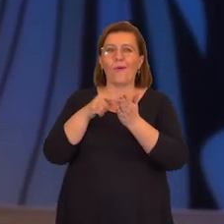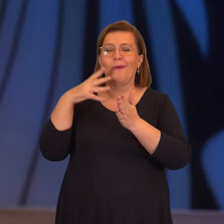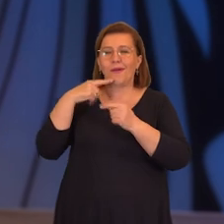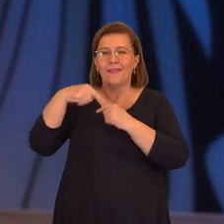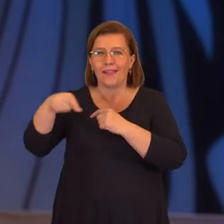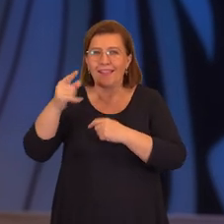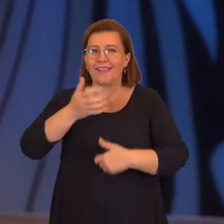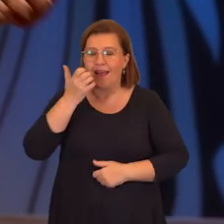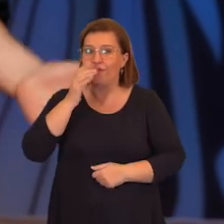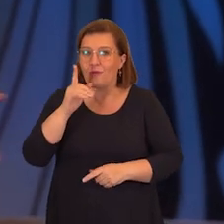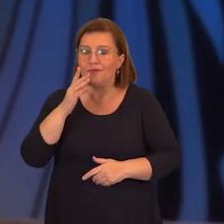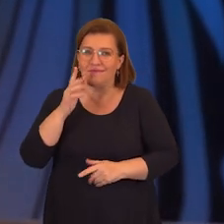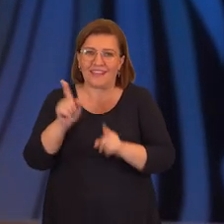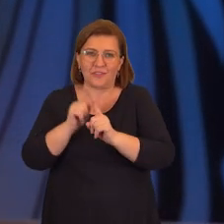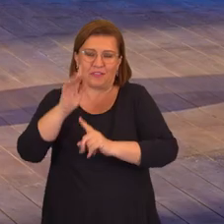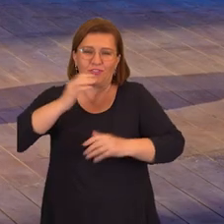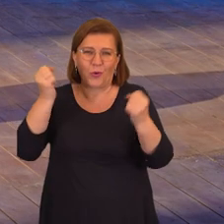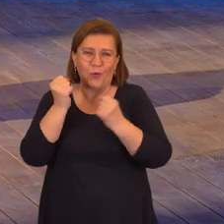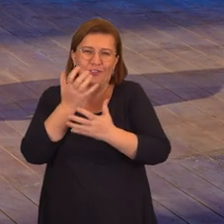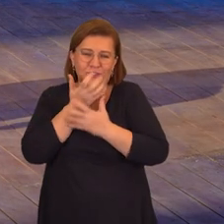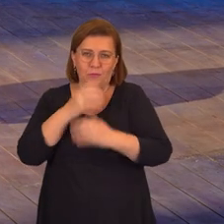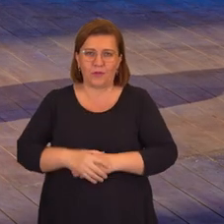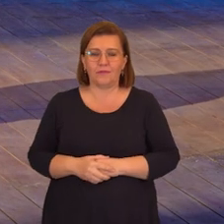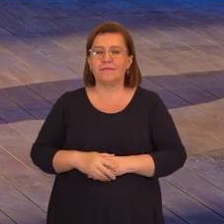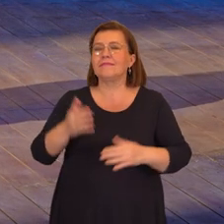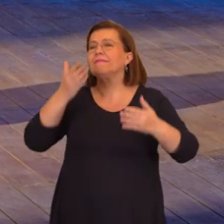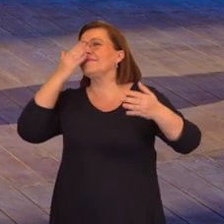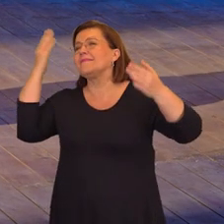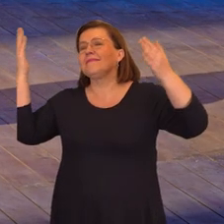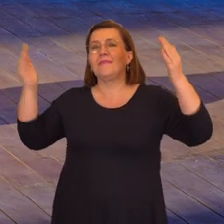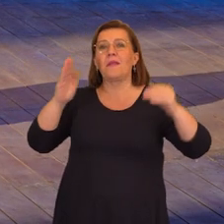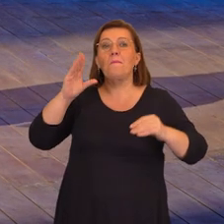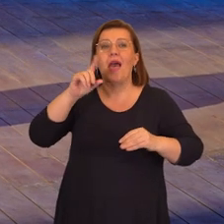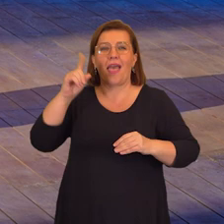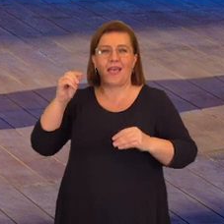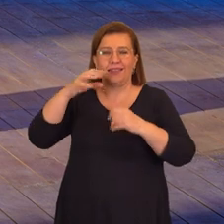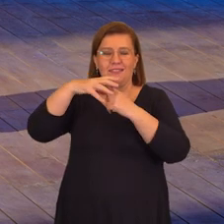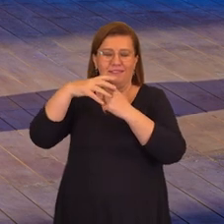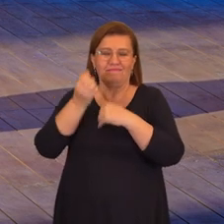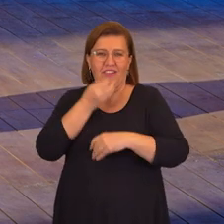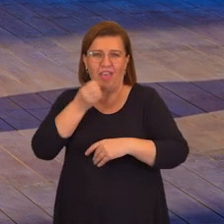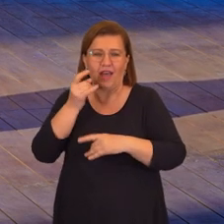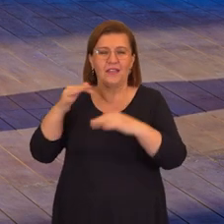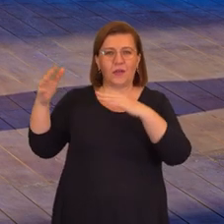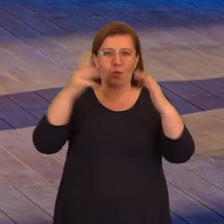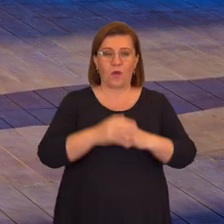powietrzu unosił się zapach bzu, a na przedniej szybie samochodu zebrała się warstewka